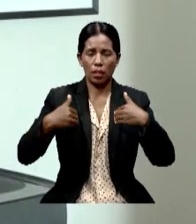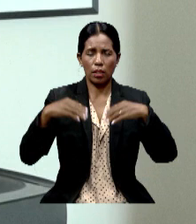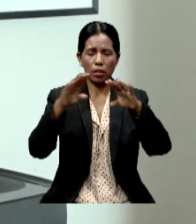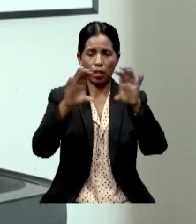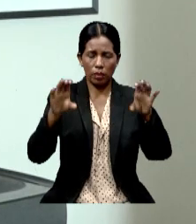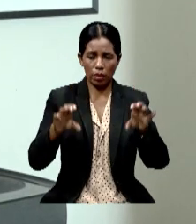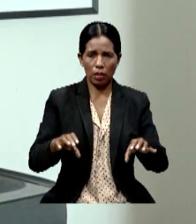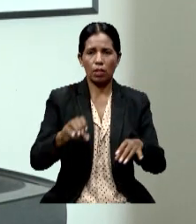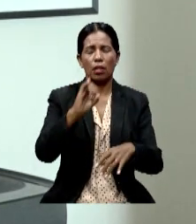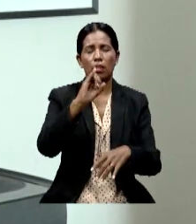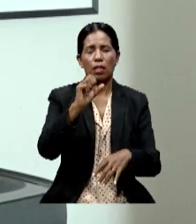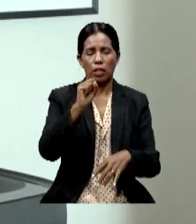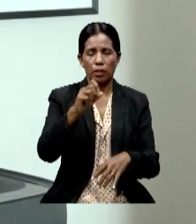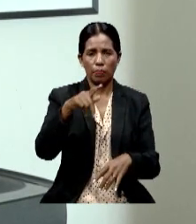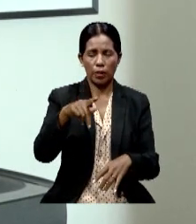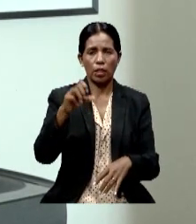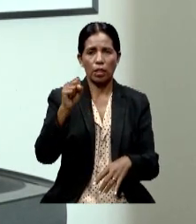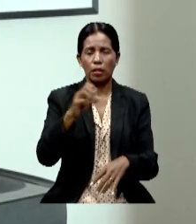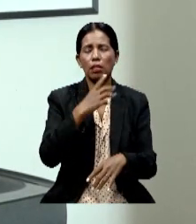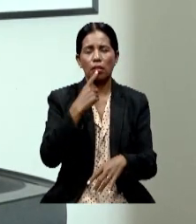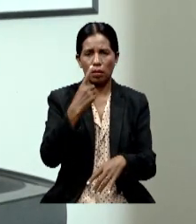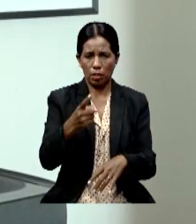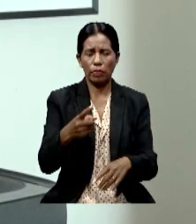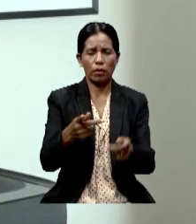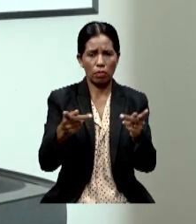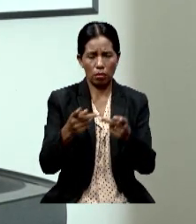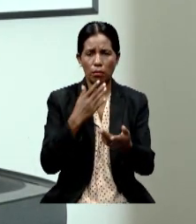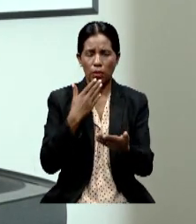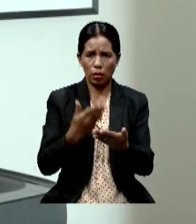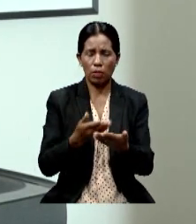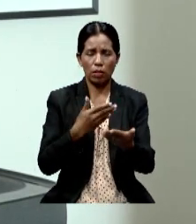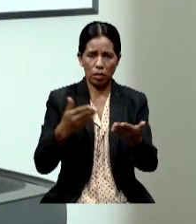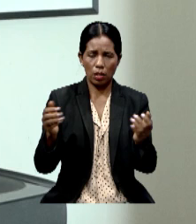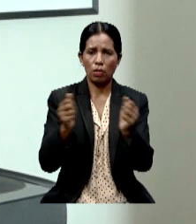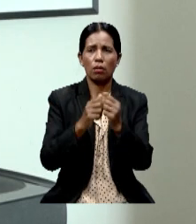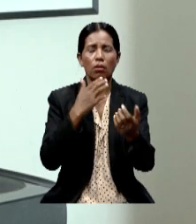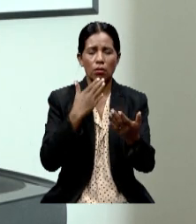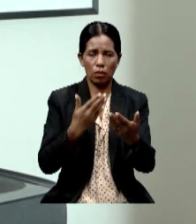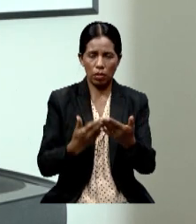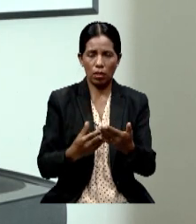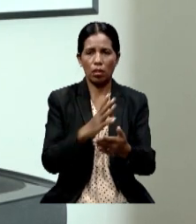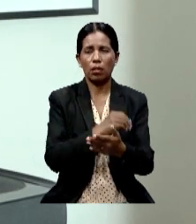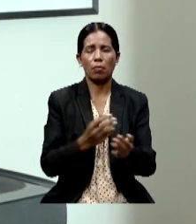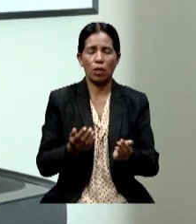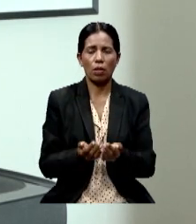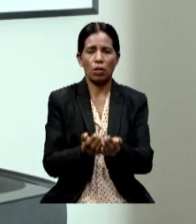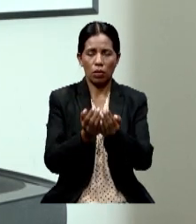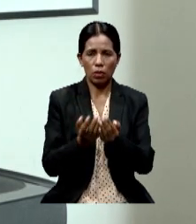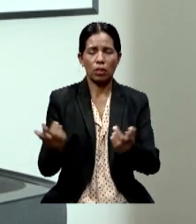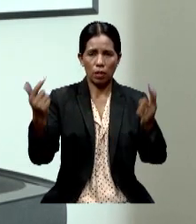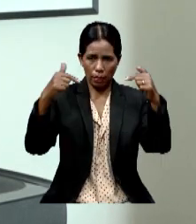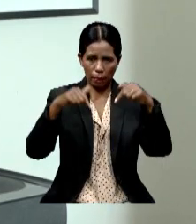kata Porto ne seguro o fasilidade sira ne seguro halo operasau nomus ro sira ne bema ka tama